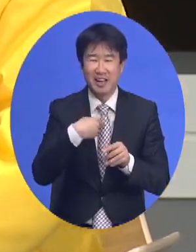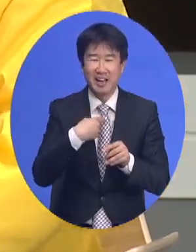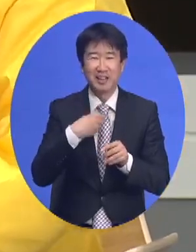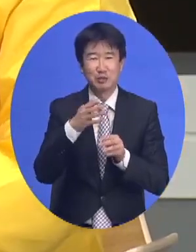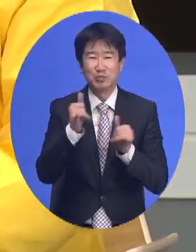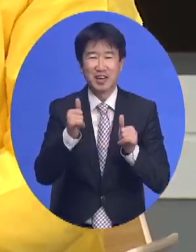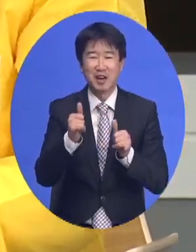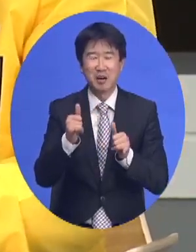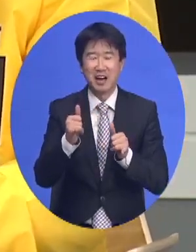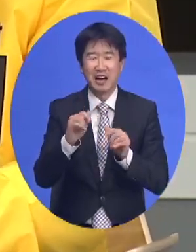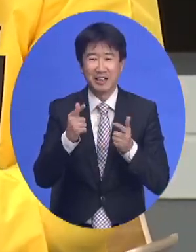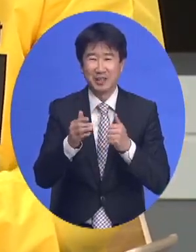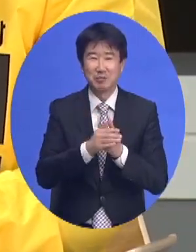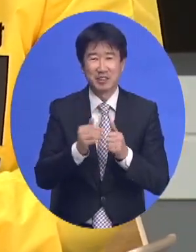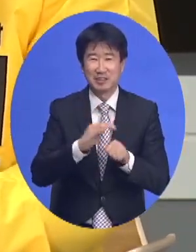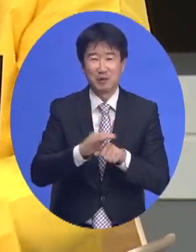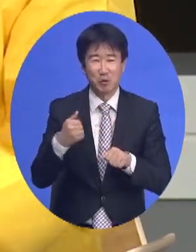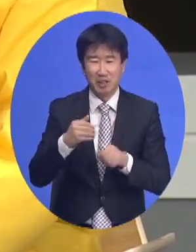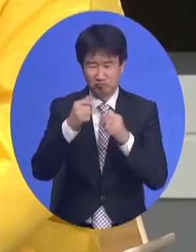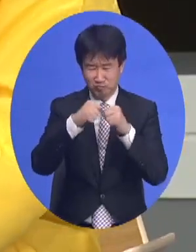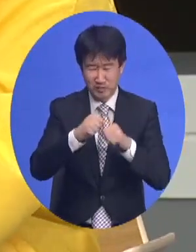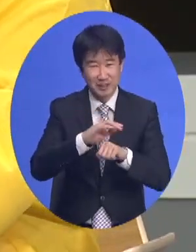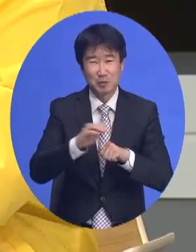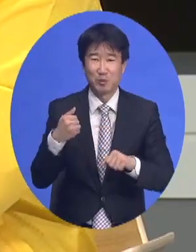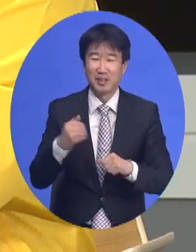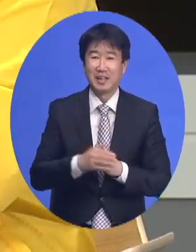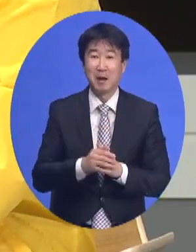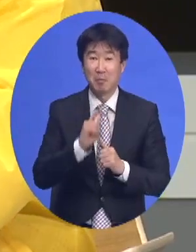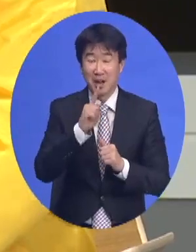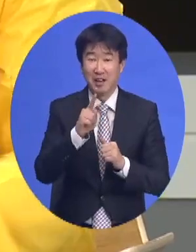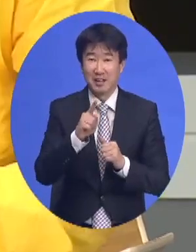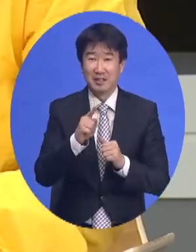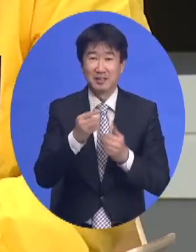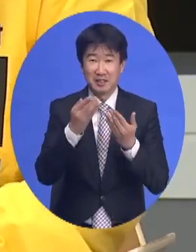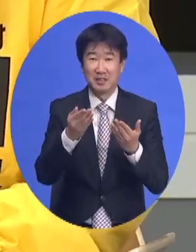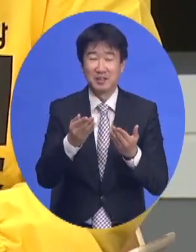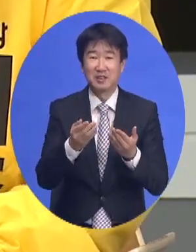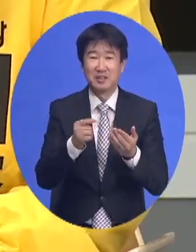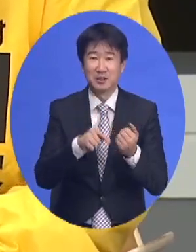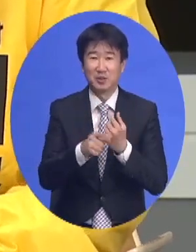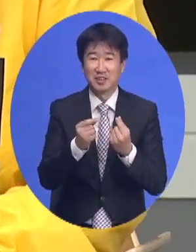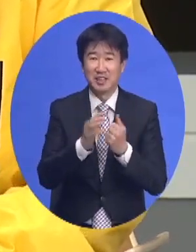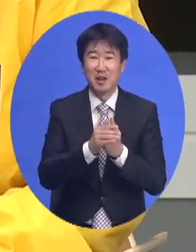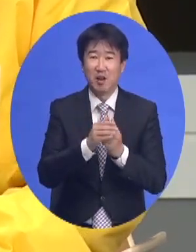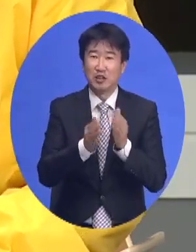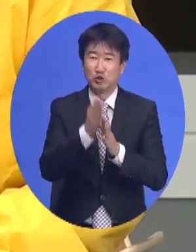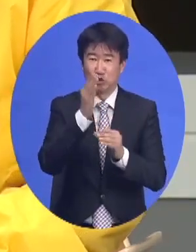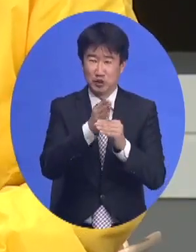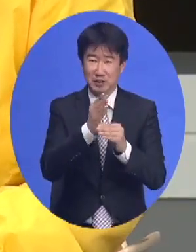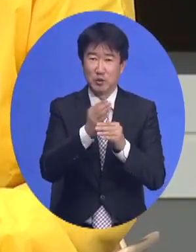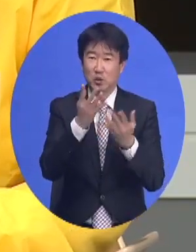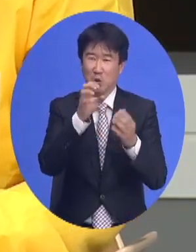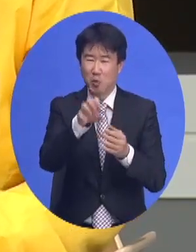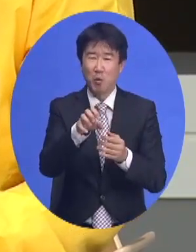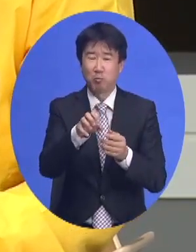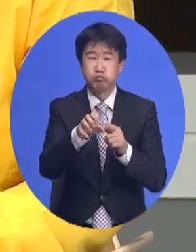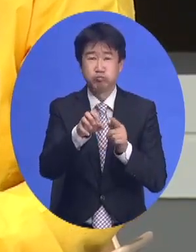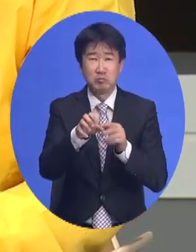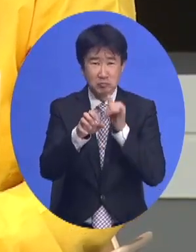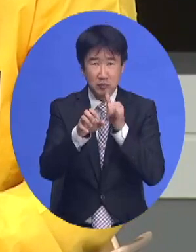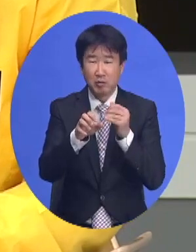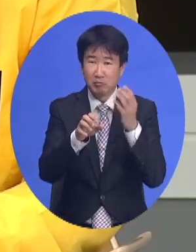많이 알겠습니까? 많은 아까도 말씀드렸듯이 이 동네 복판에 소각장을 둔다는 것은 말이 안